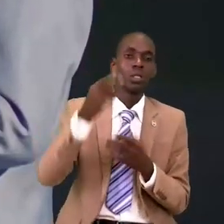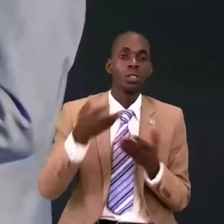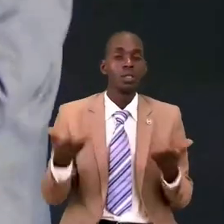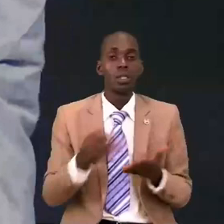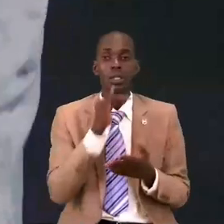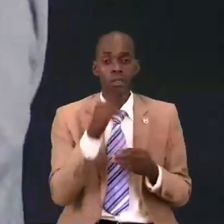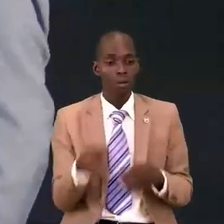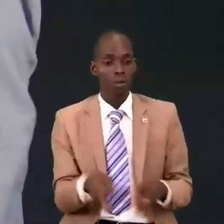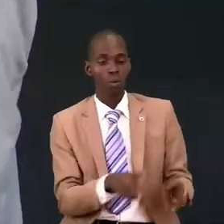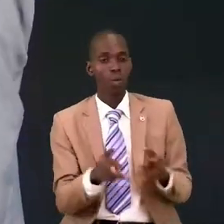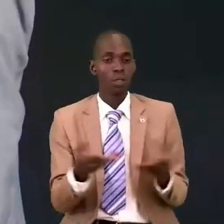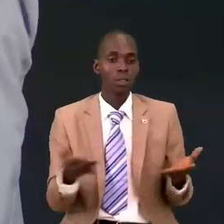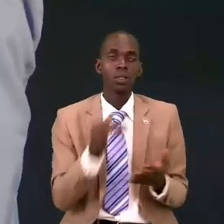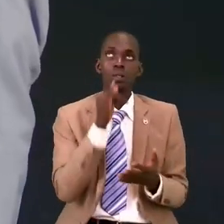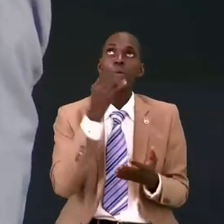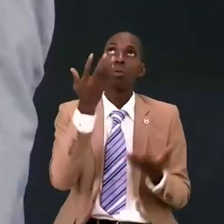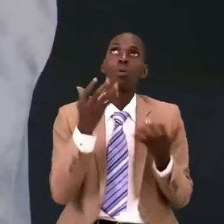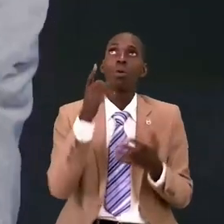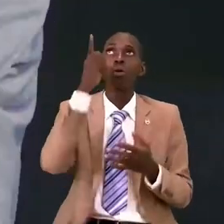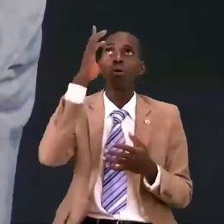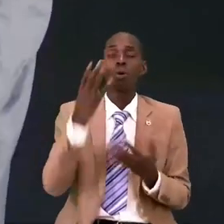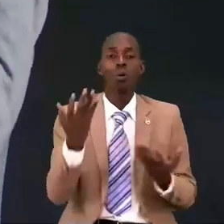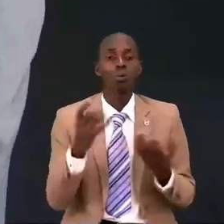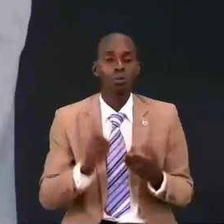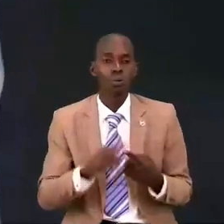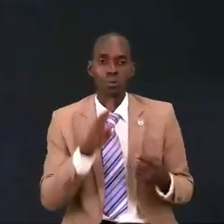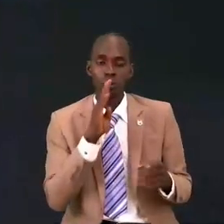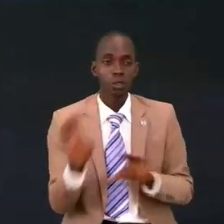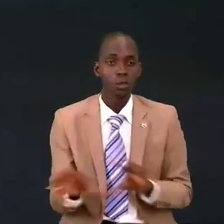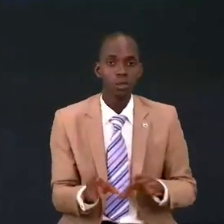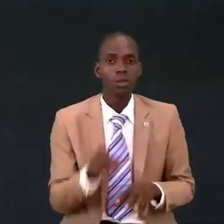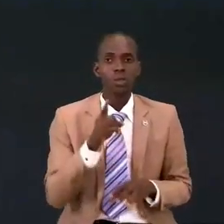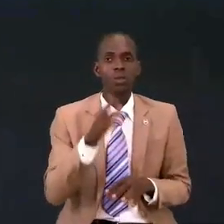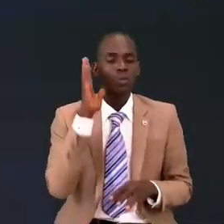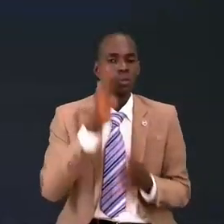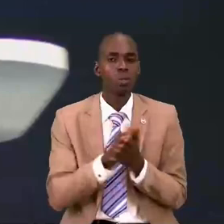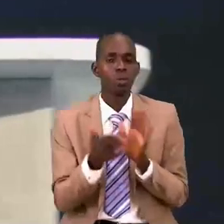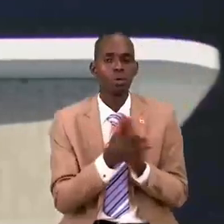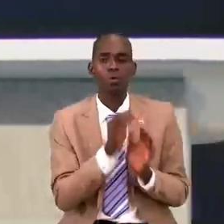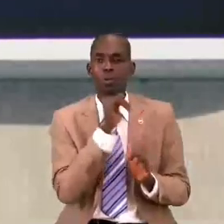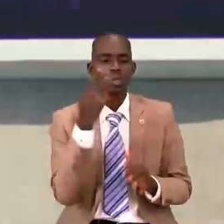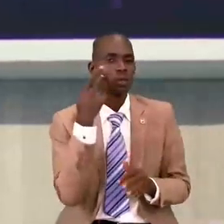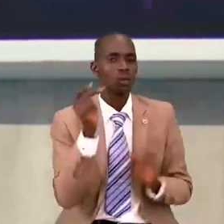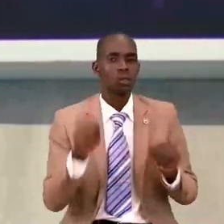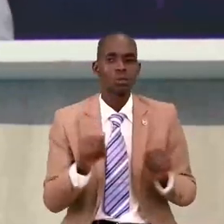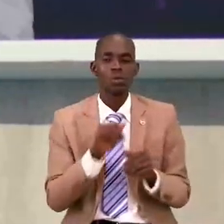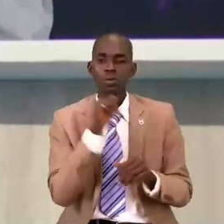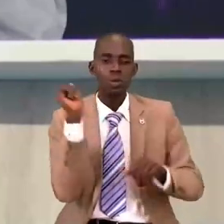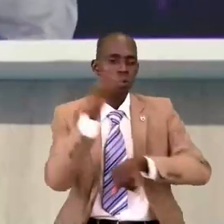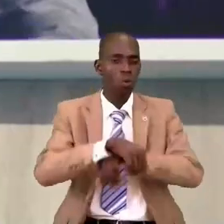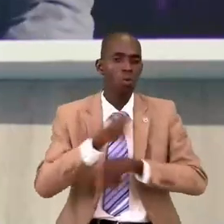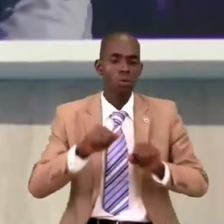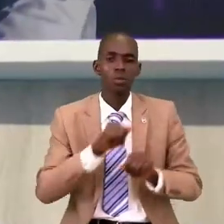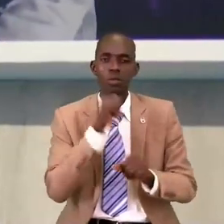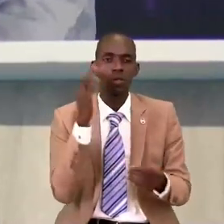Vous devenez invincible, invincible, imparable, imbattable. Qu'on ne peut